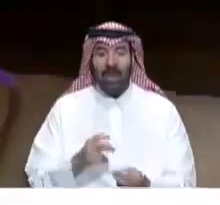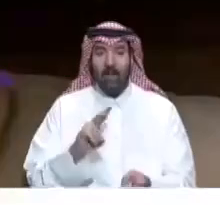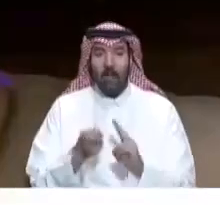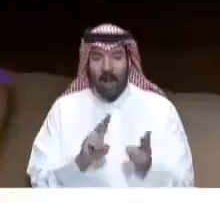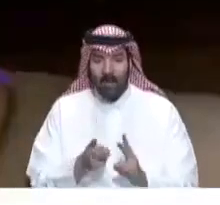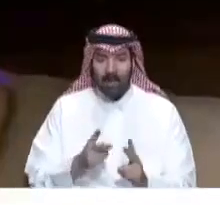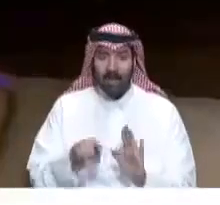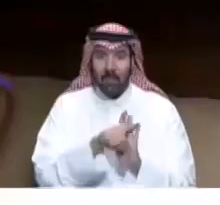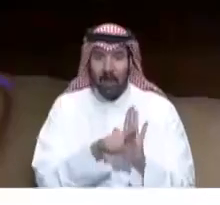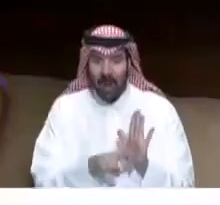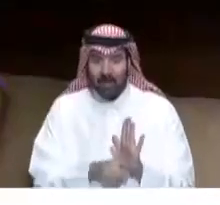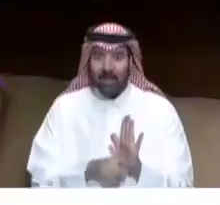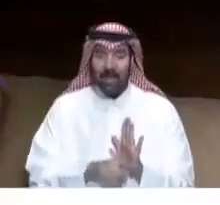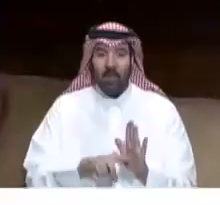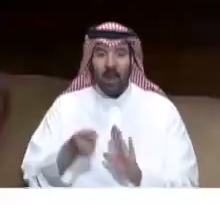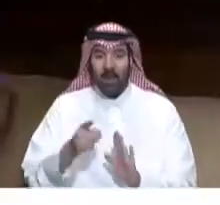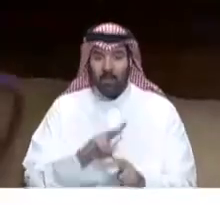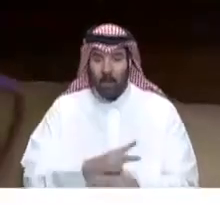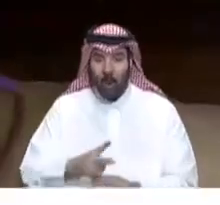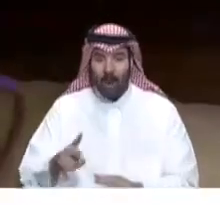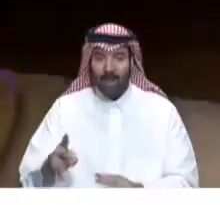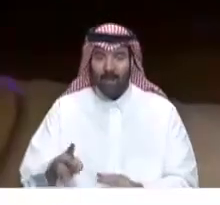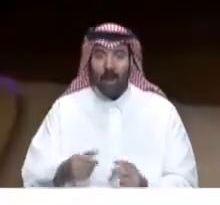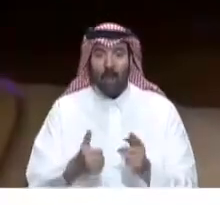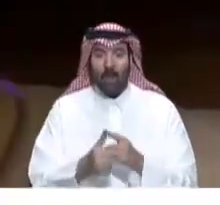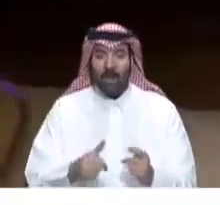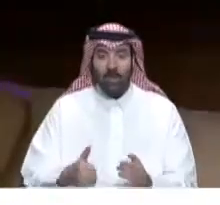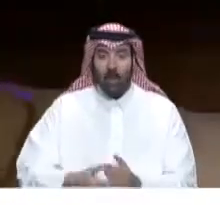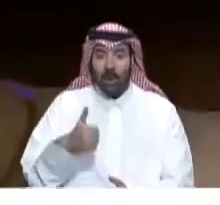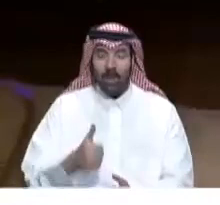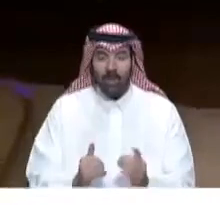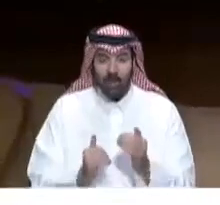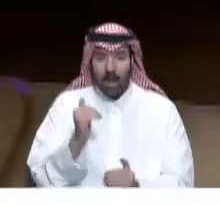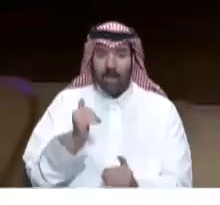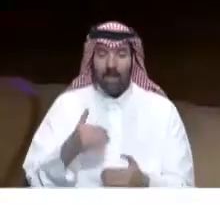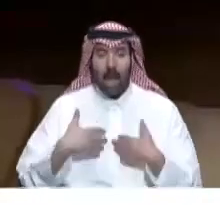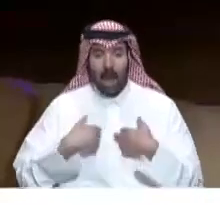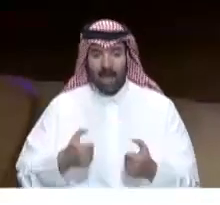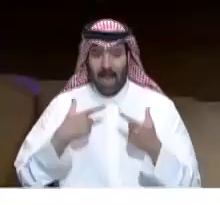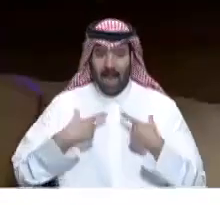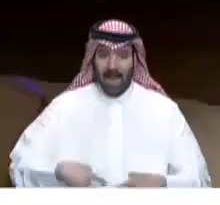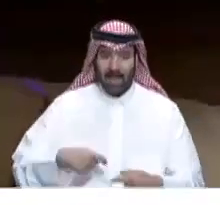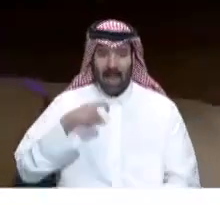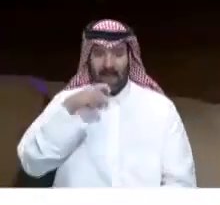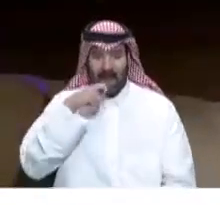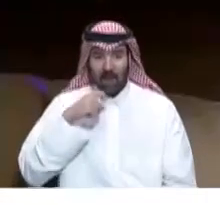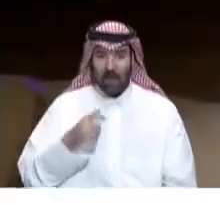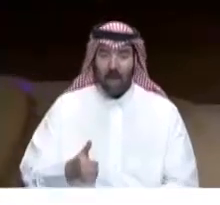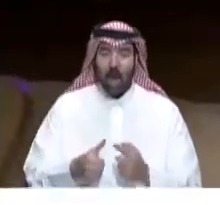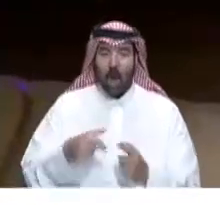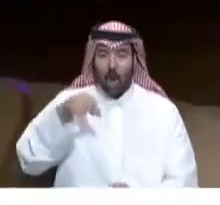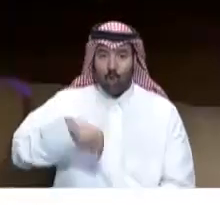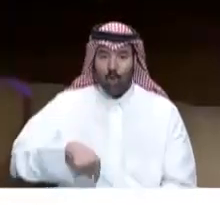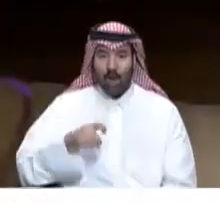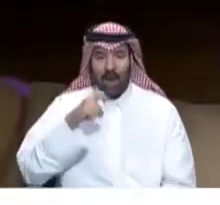الفعاليات بمعايير متنوعة تخلص إلى رفع مؤشرات جودة الحياة في مدينة حائل. اليوم